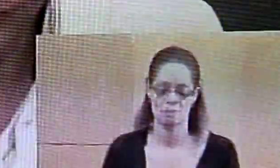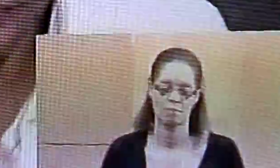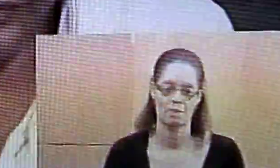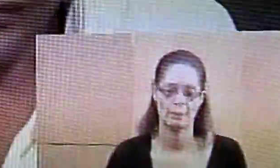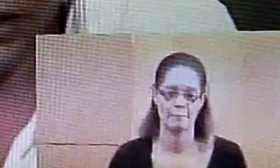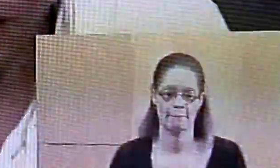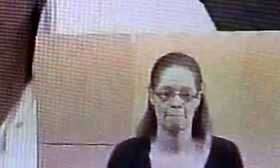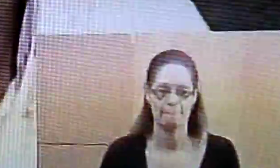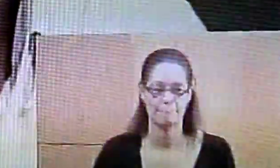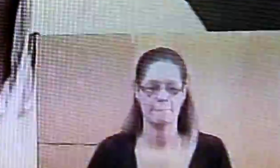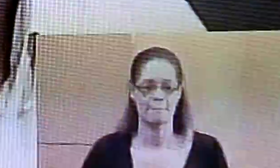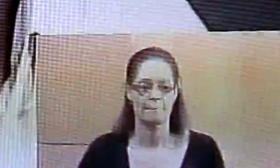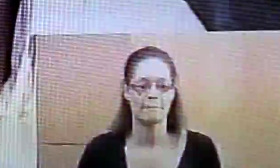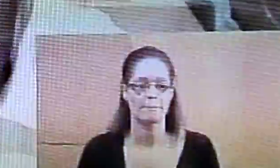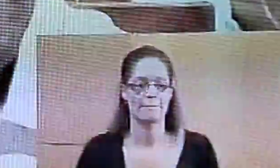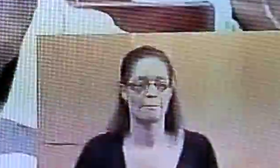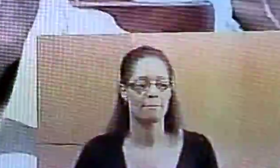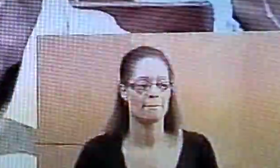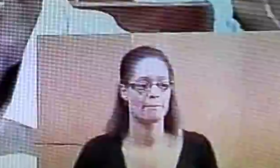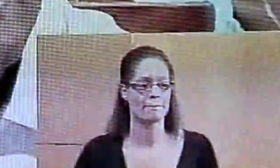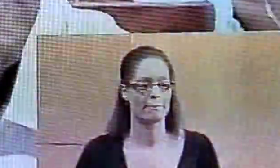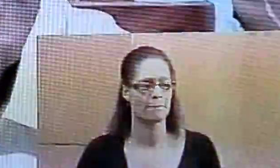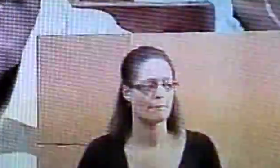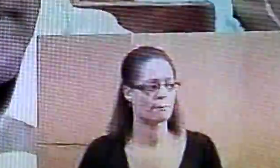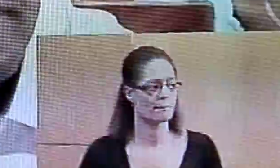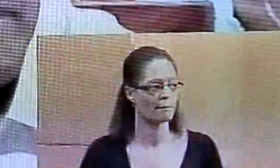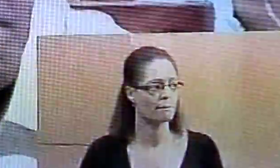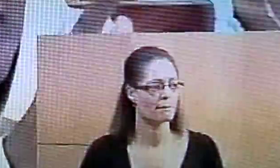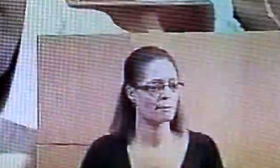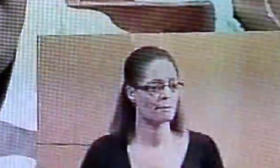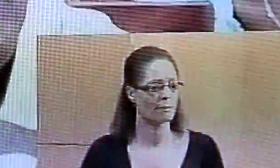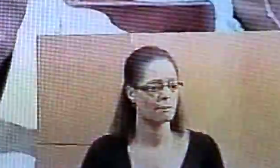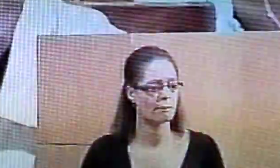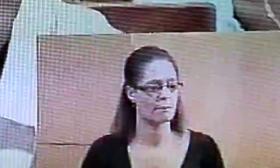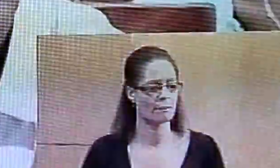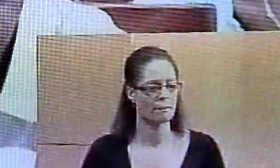Je suis respectueux des élus. Moi aussi. Ce n'est pas le cas de certains de vos partenaires.